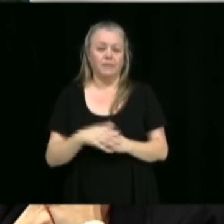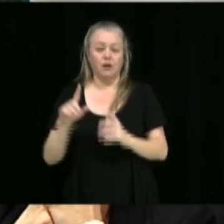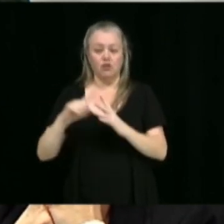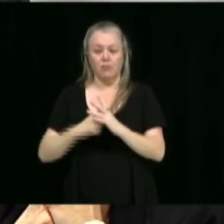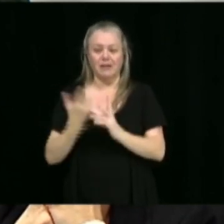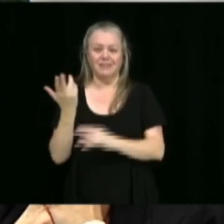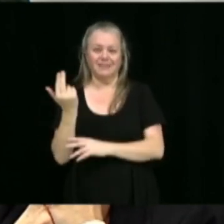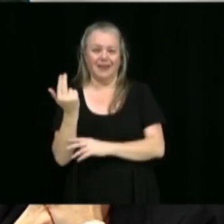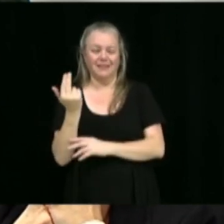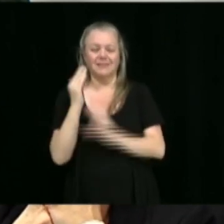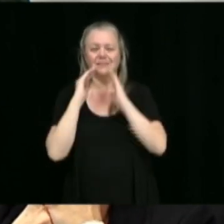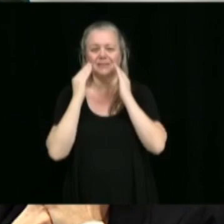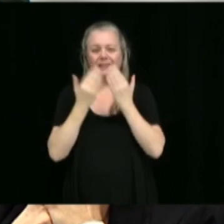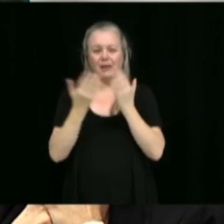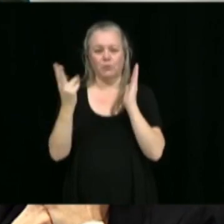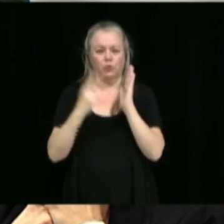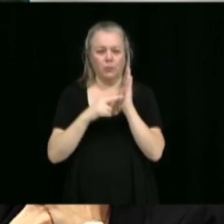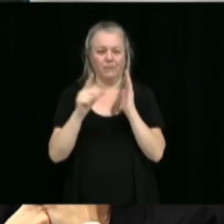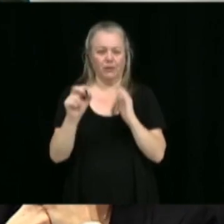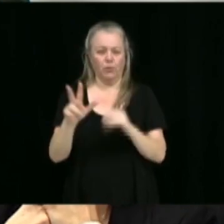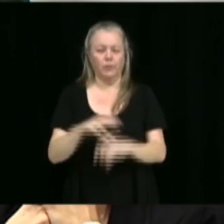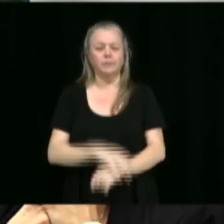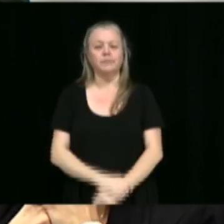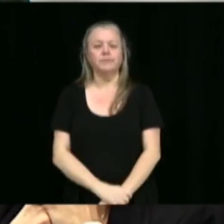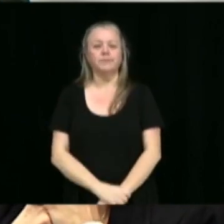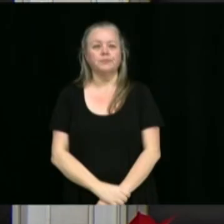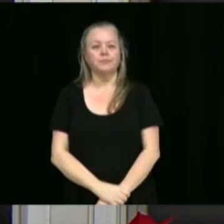du 13 décembre 2023.